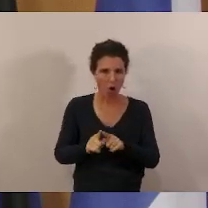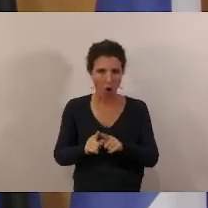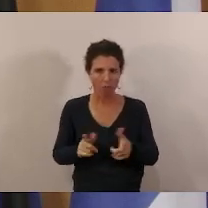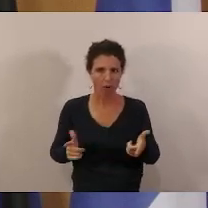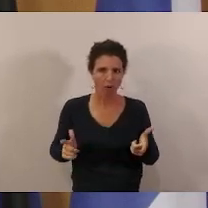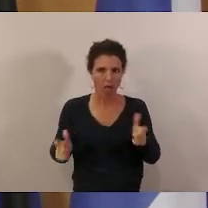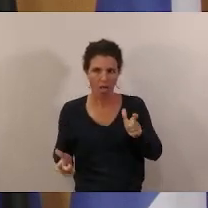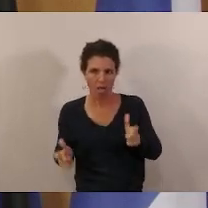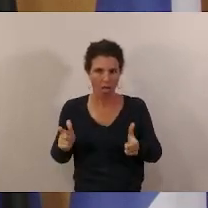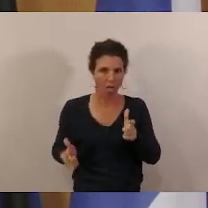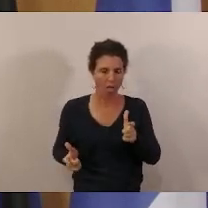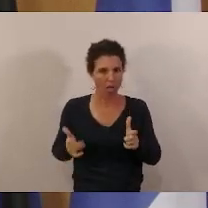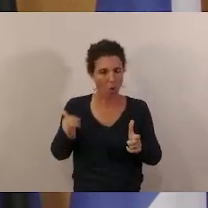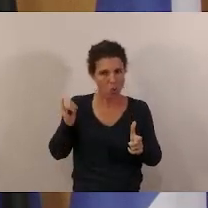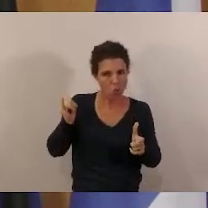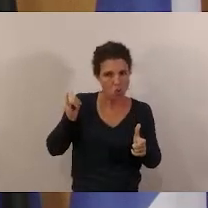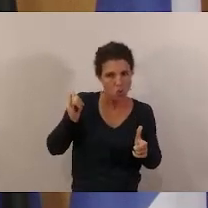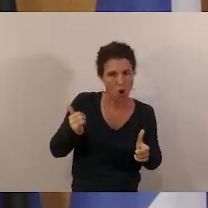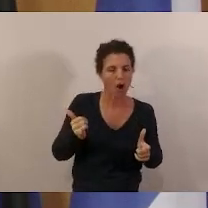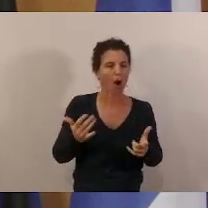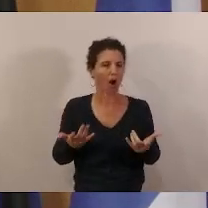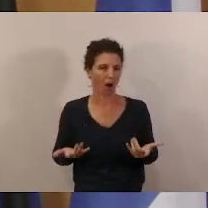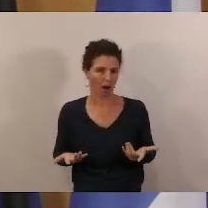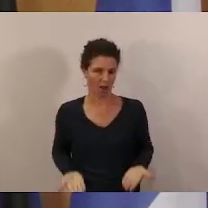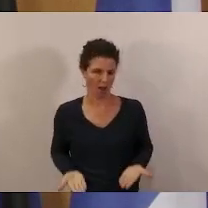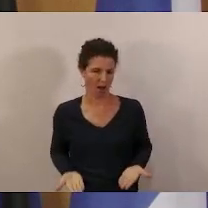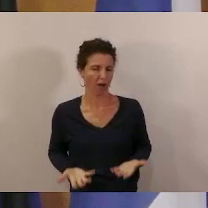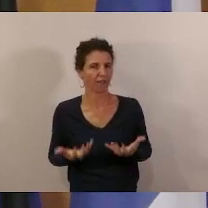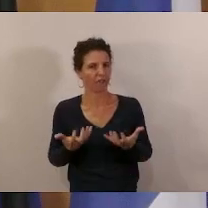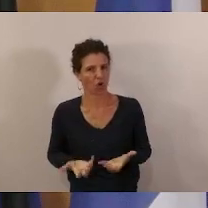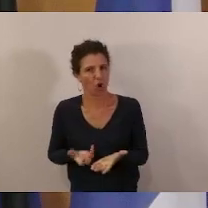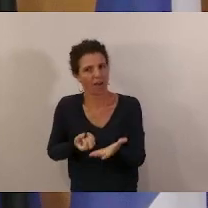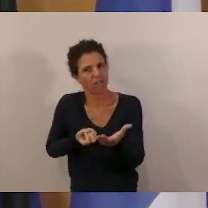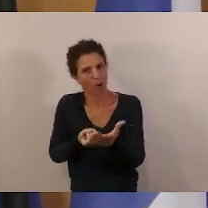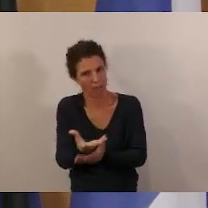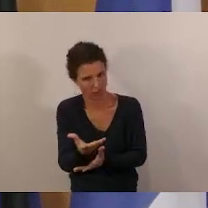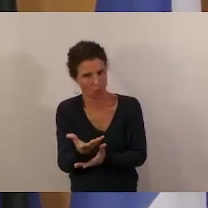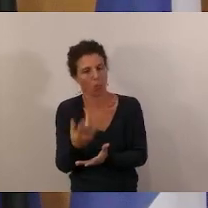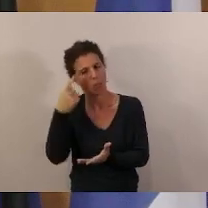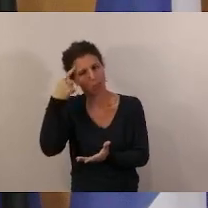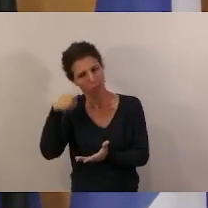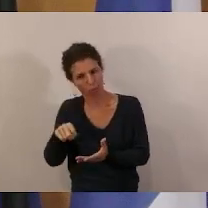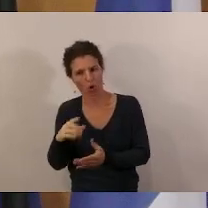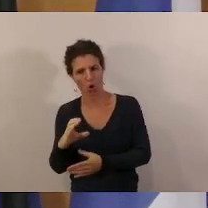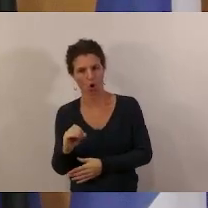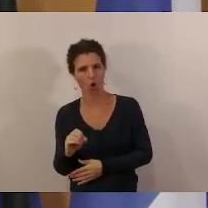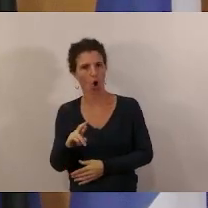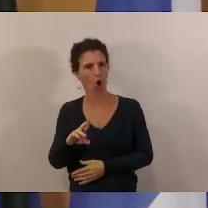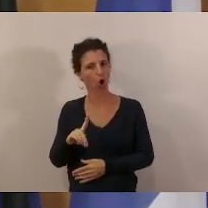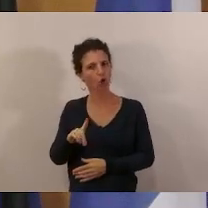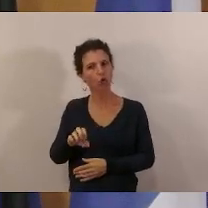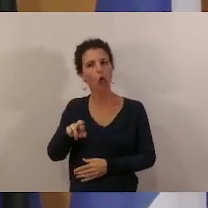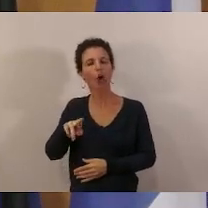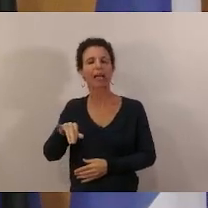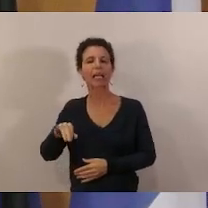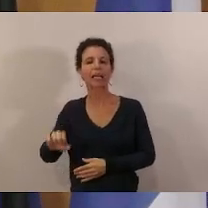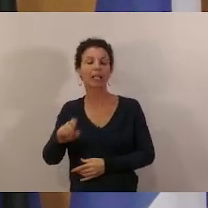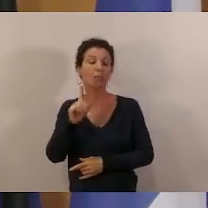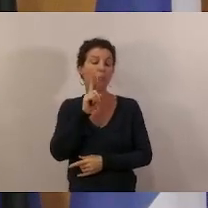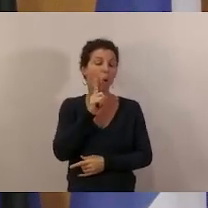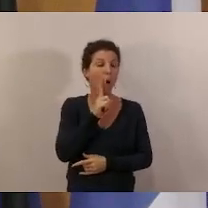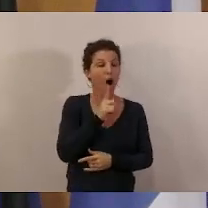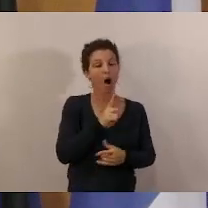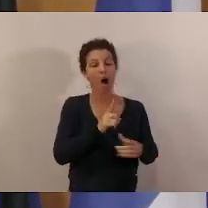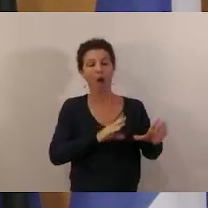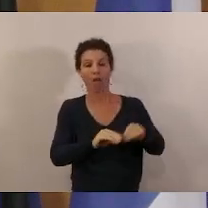Donc, on tenait à faire cette information par rapport à la Corderie, parce qu'il y a eu beaucoup de choses qui ont été dites, donc les informations sont